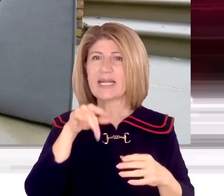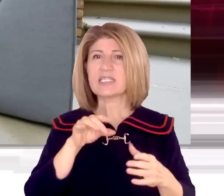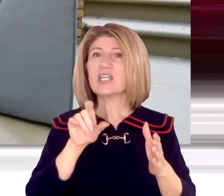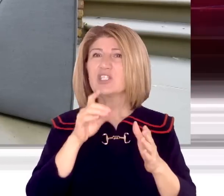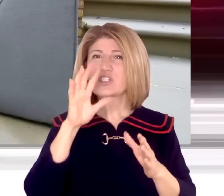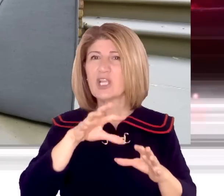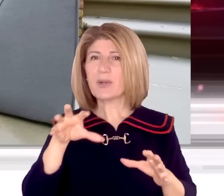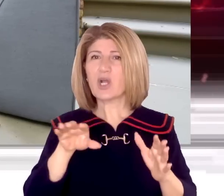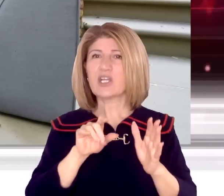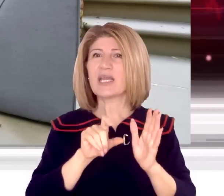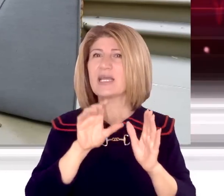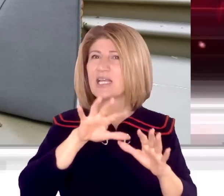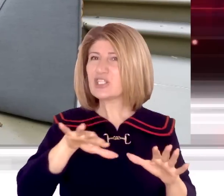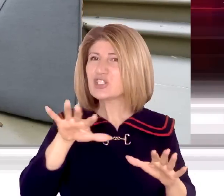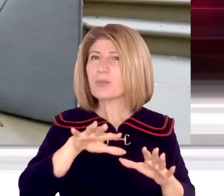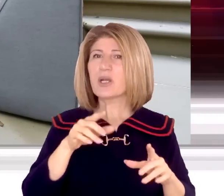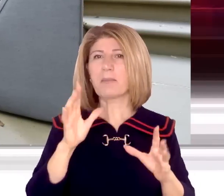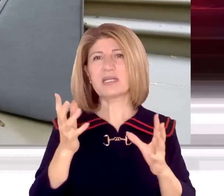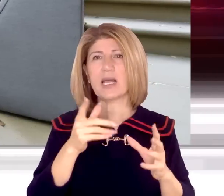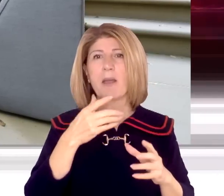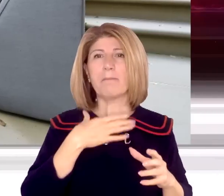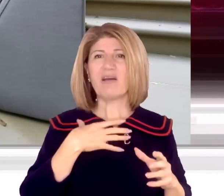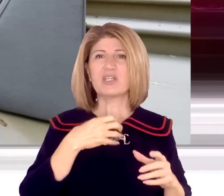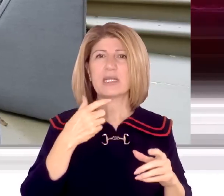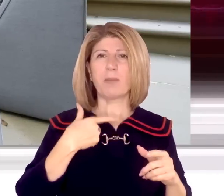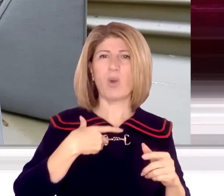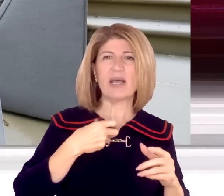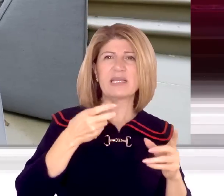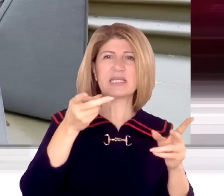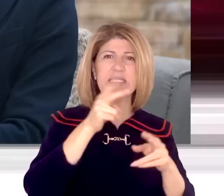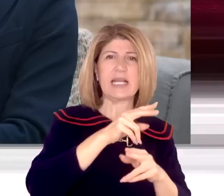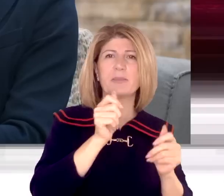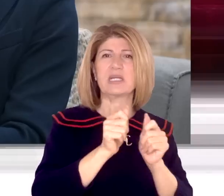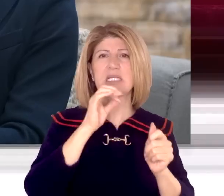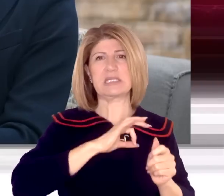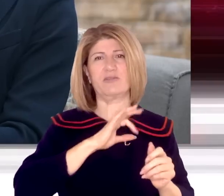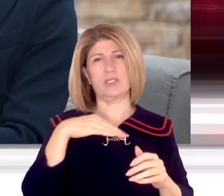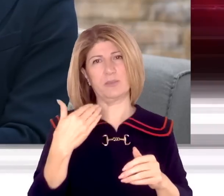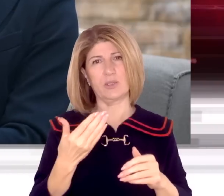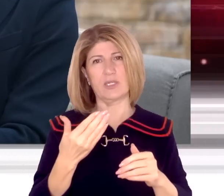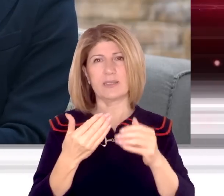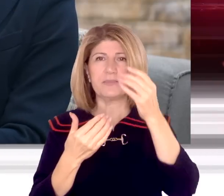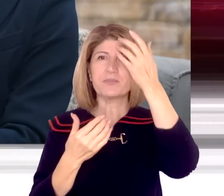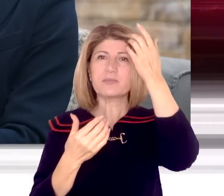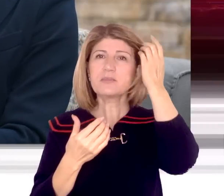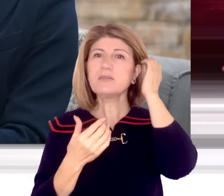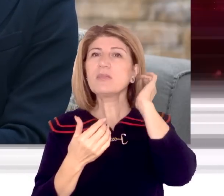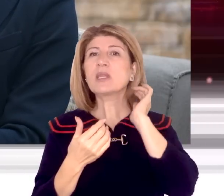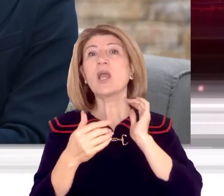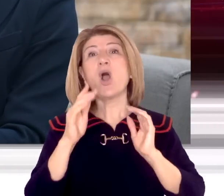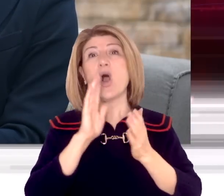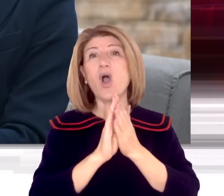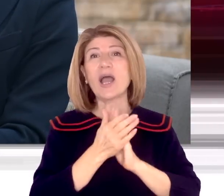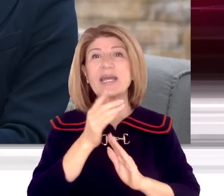مثلا مواد مخرب دیگه هم همون شیوه ها رو استفاده میکنن. آخرین نکته هم که بود اینه که